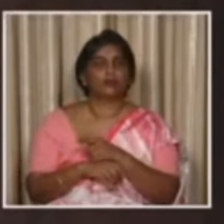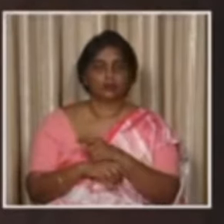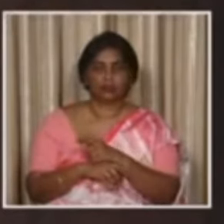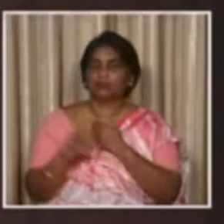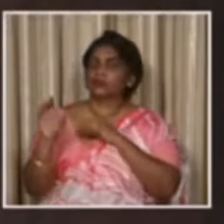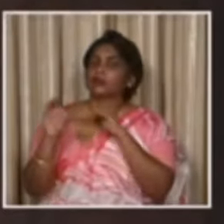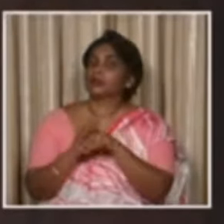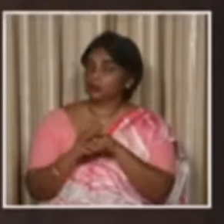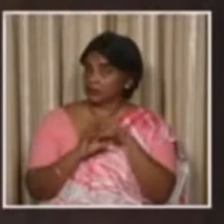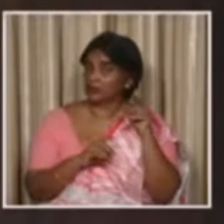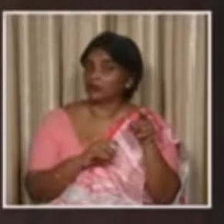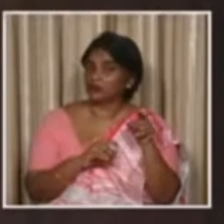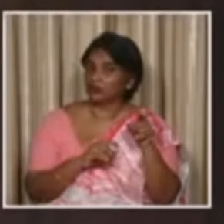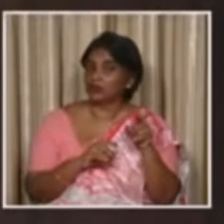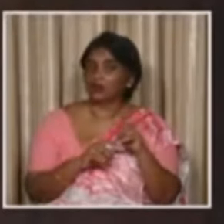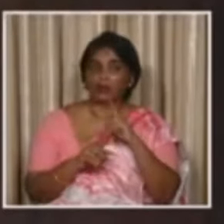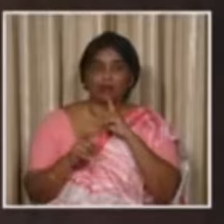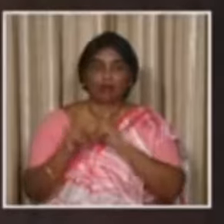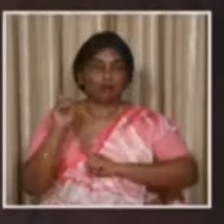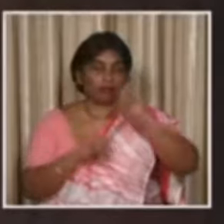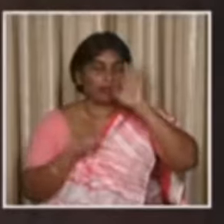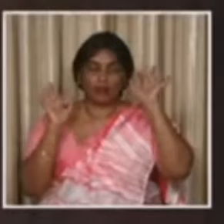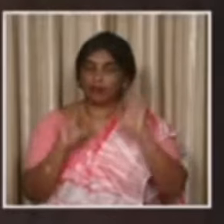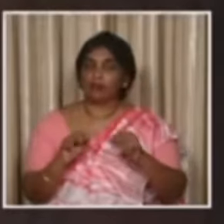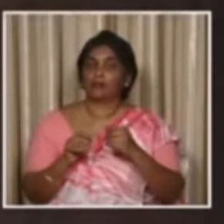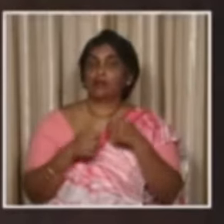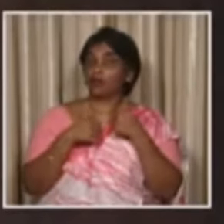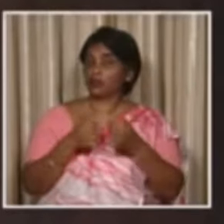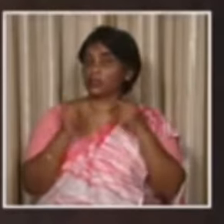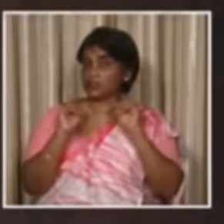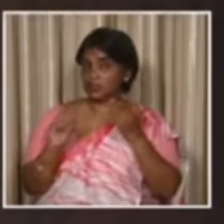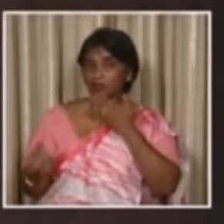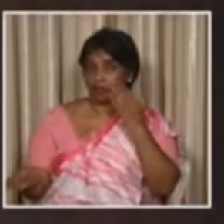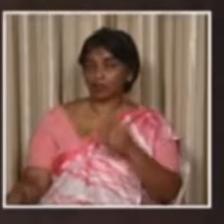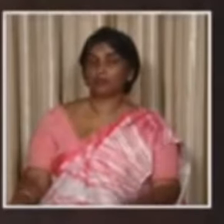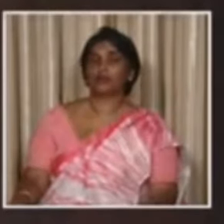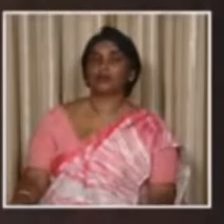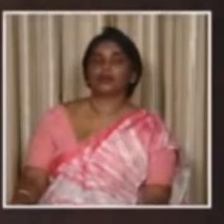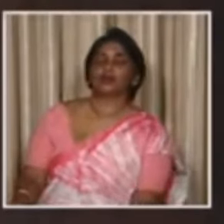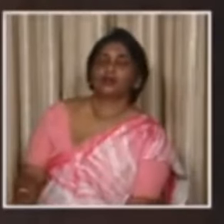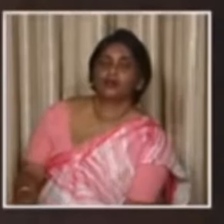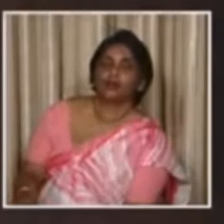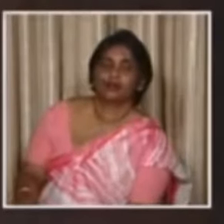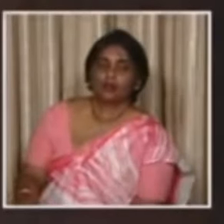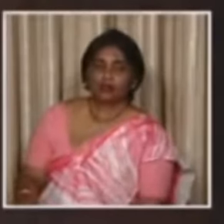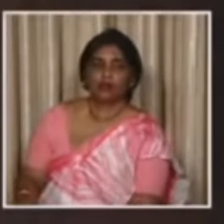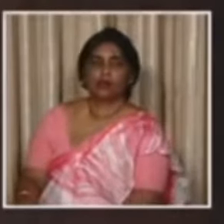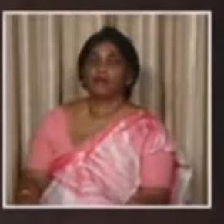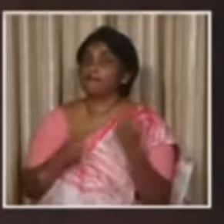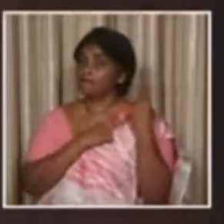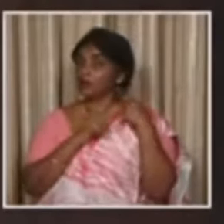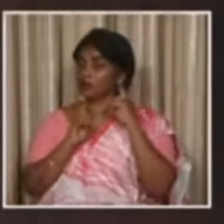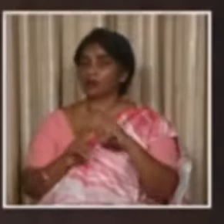ගිහිල්ලා අර අහස් කූරු ගහන්න නැතුව අපූර්වට හොඳට සෙල්ලම් කරන ක්‍රීඩකයෝ අනෙක් රටවල ඉන්න වගකීමක් ඇතුව